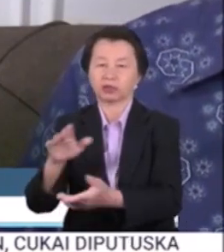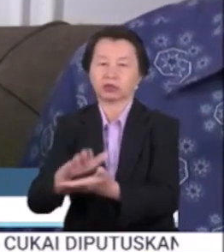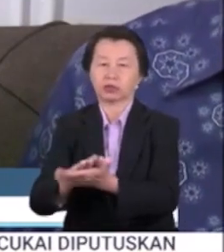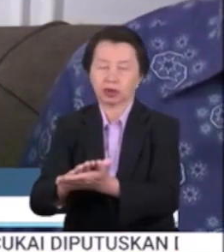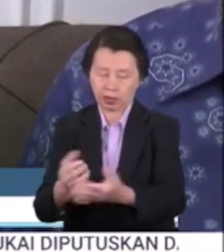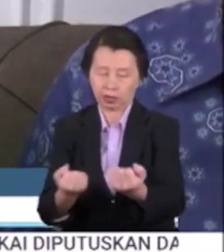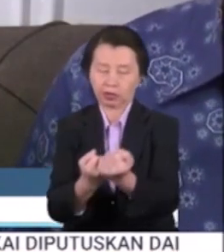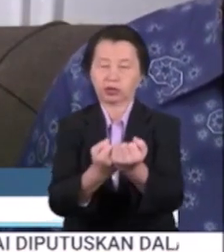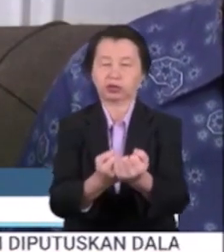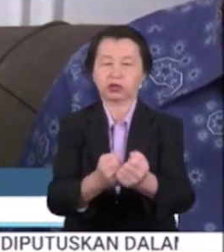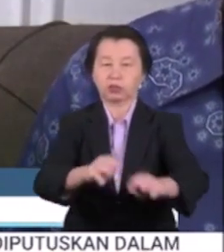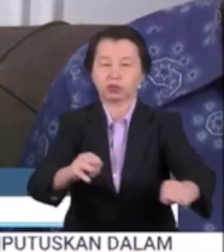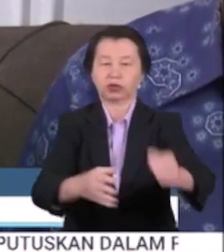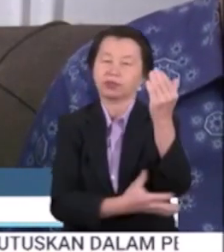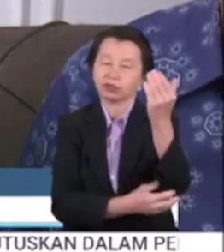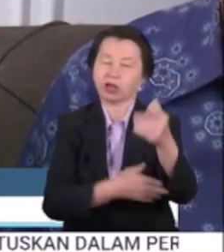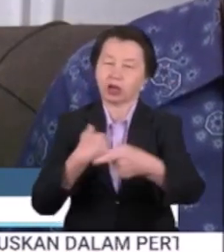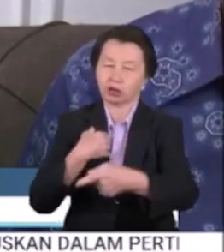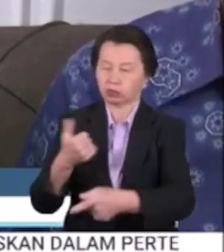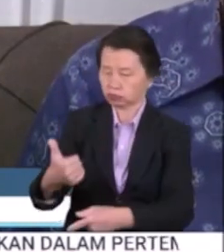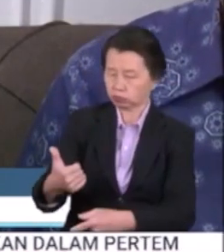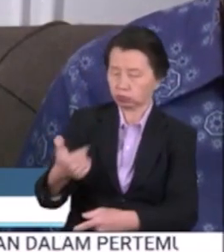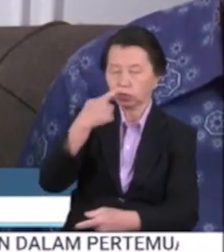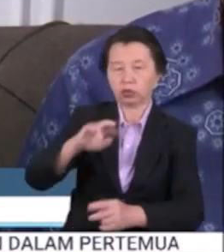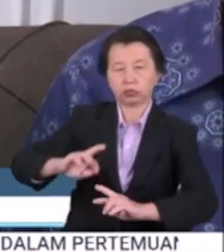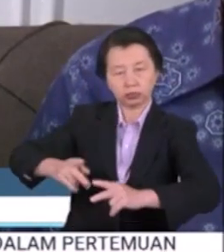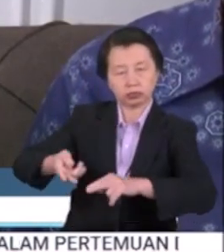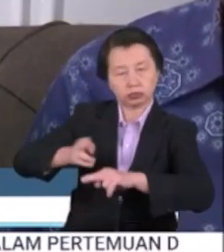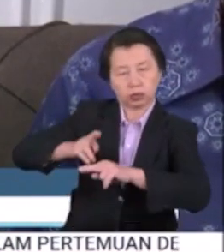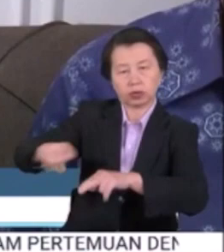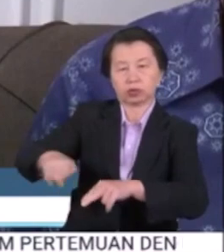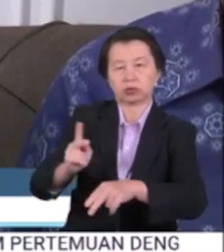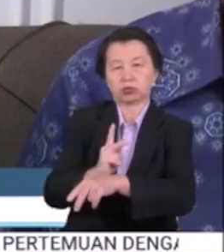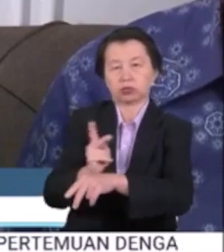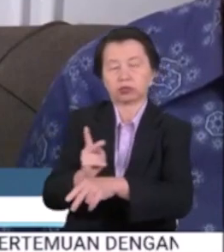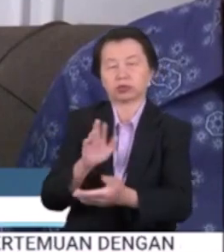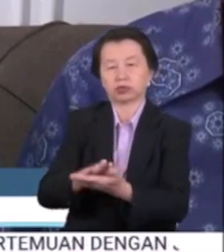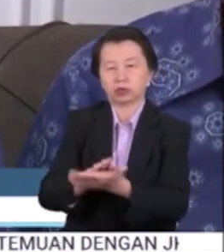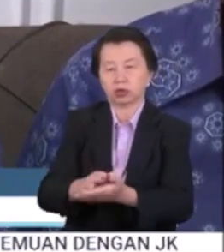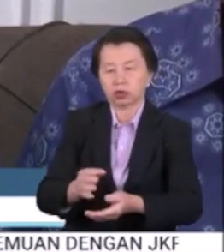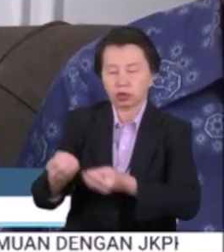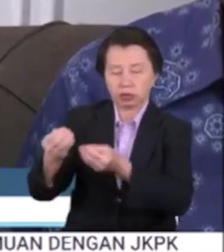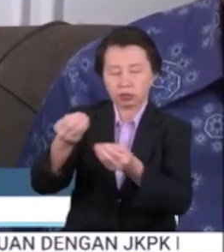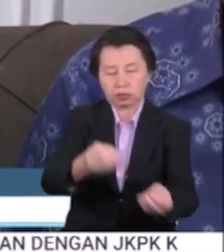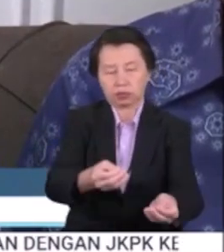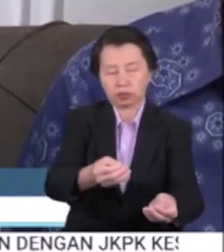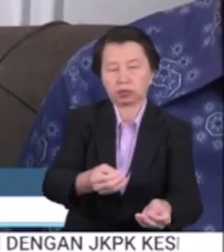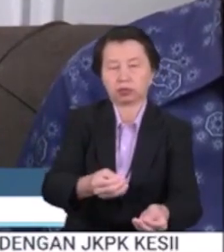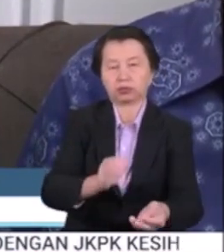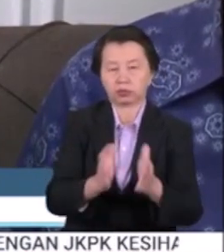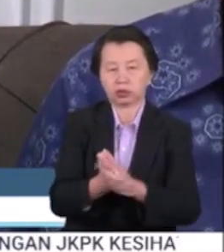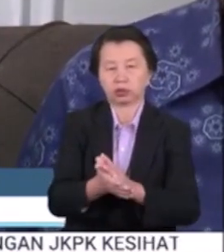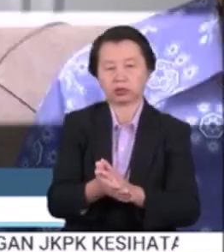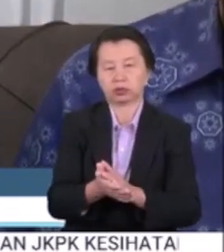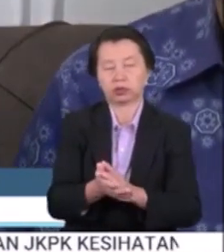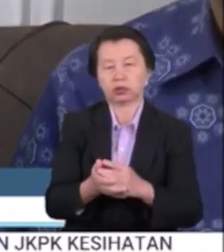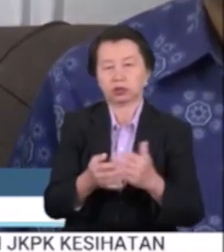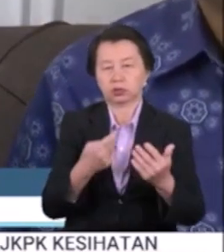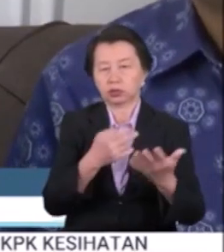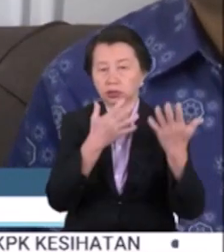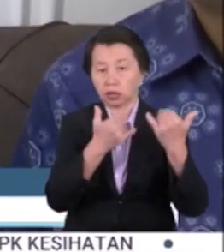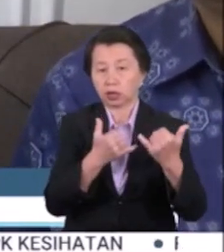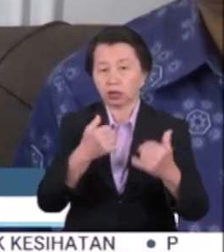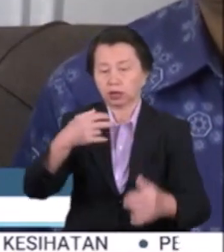untuk meningkatkan peranan koperasi sekolah agar mereka dapat memberi sumbangan yang lebih besar, maka kita harap